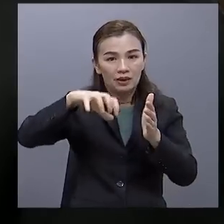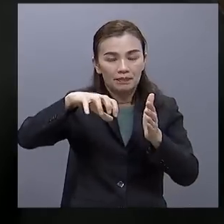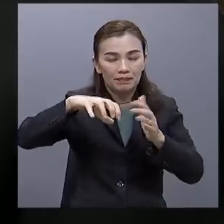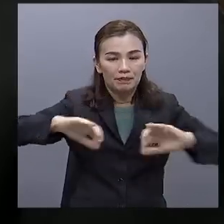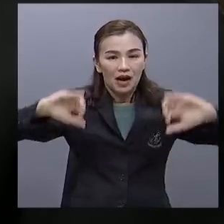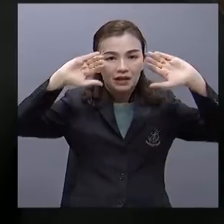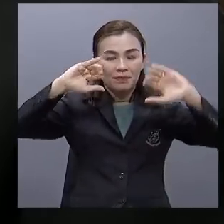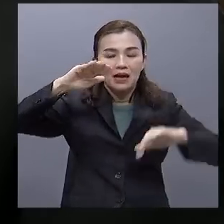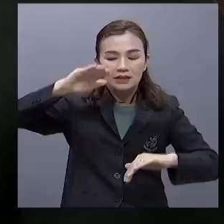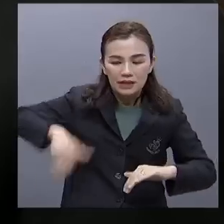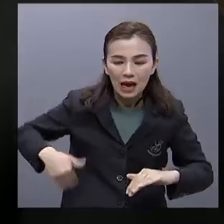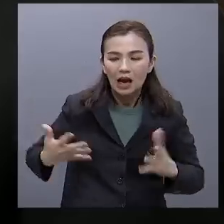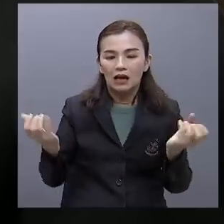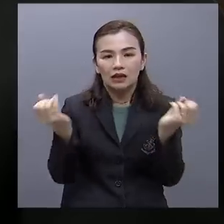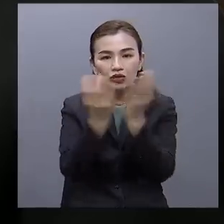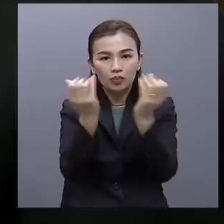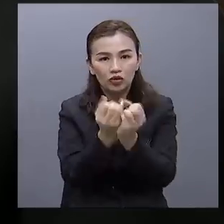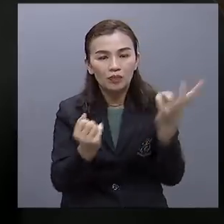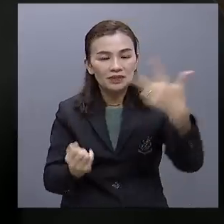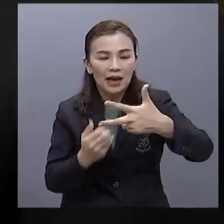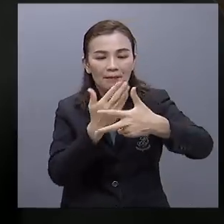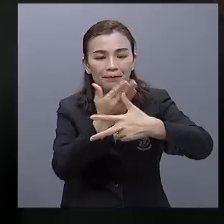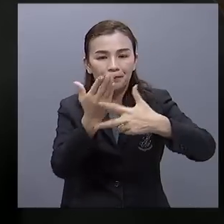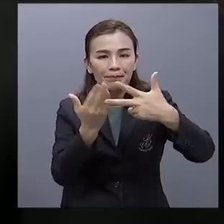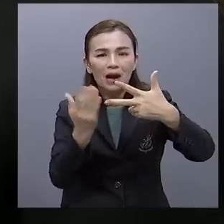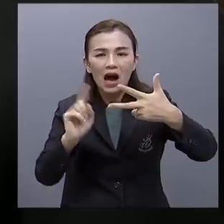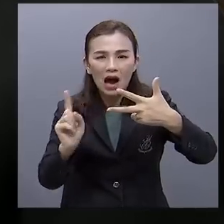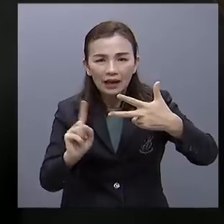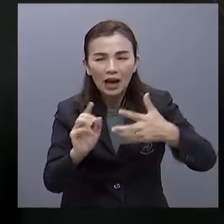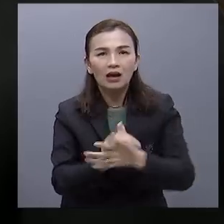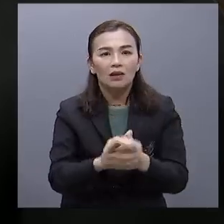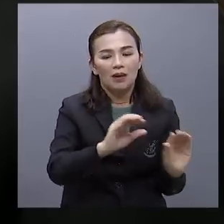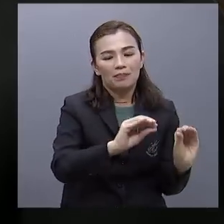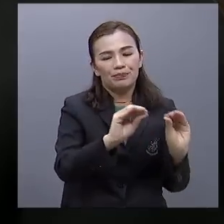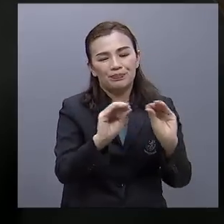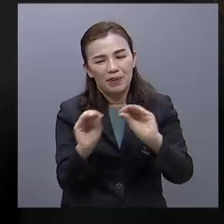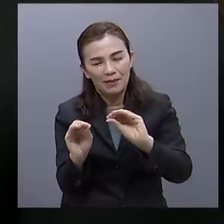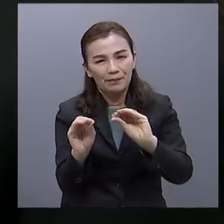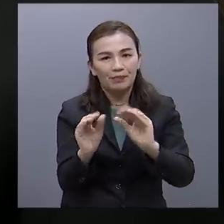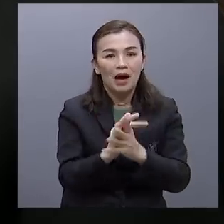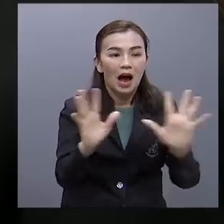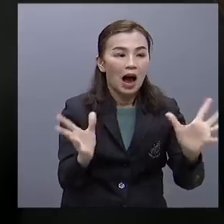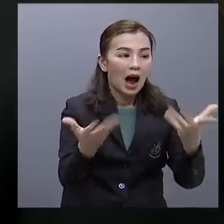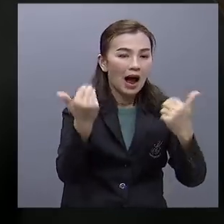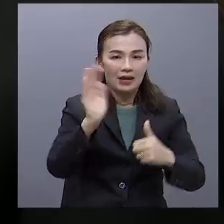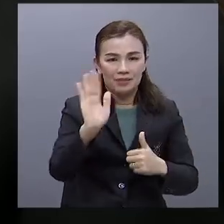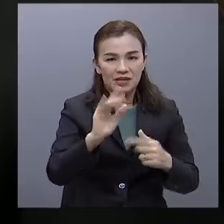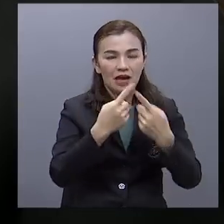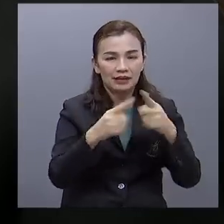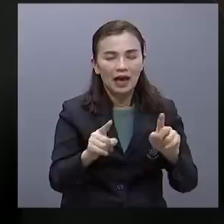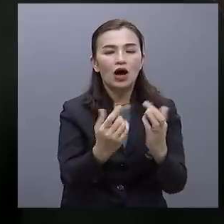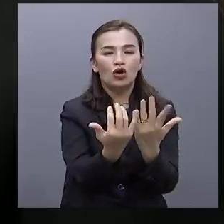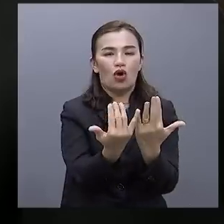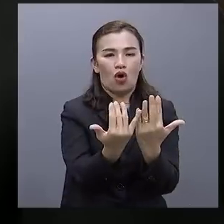3ส่วนที่ได้พูดถึงครับแต่ว่าผลกระทบตัวนี้เป็นผลกระทบของการ delay effect คือไม่ได้หายไปเป็นการชะลอตัวจาก